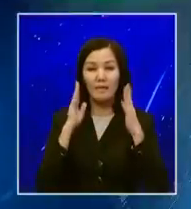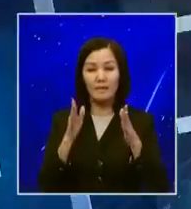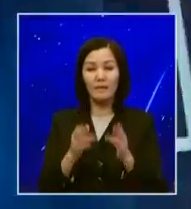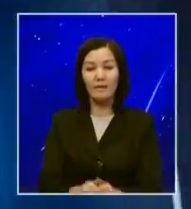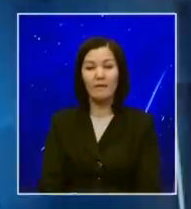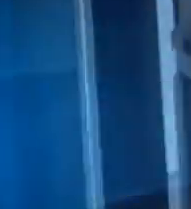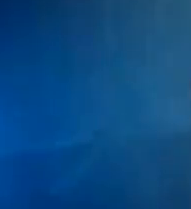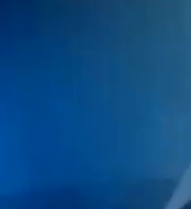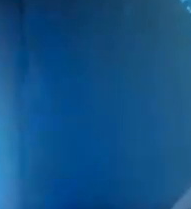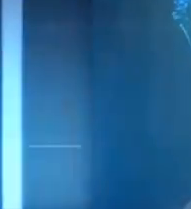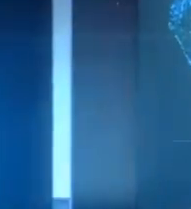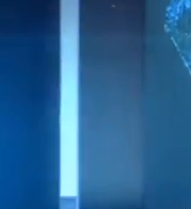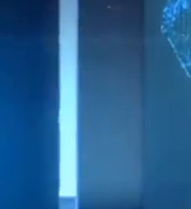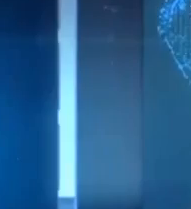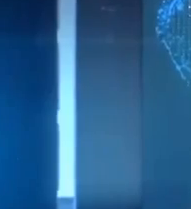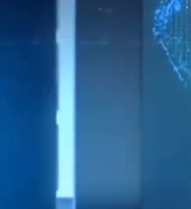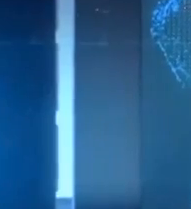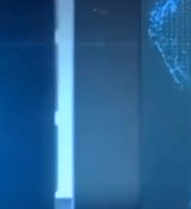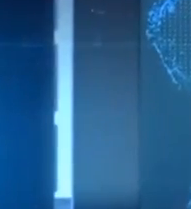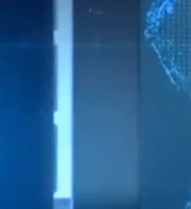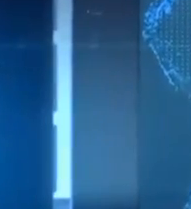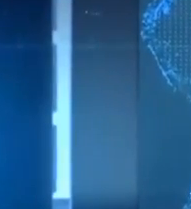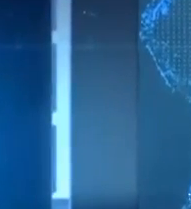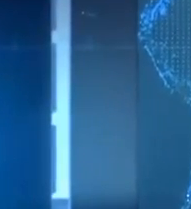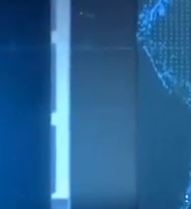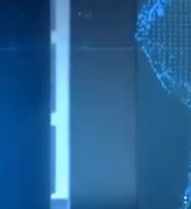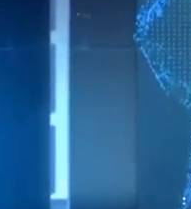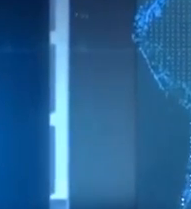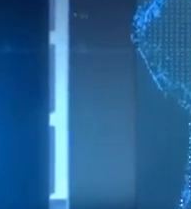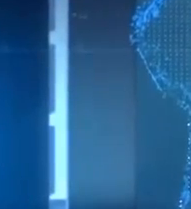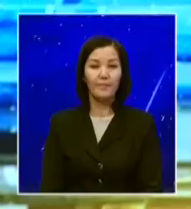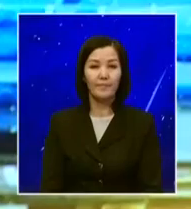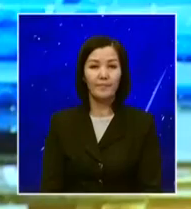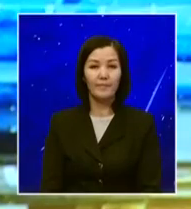Берікқызы, Нұржан Мұқанов, Жетісу телеарнасы, Панфилов ауданынан.